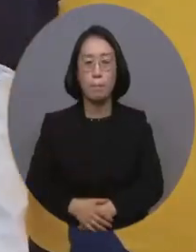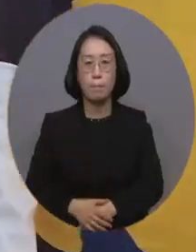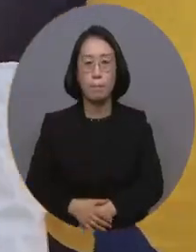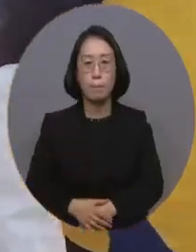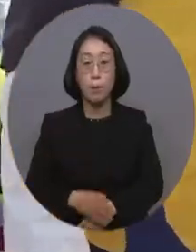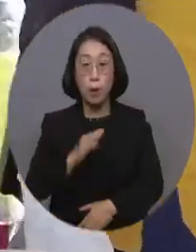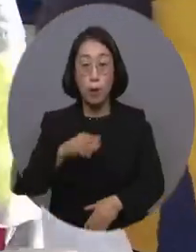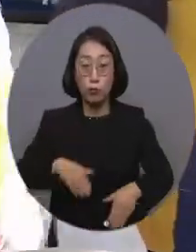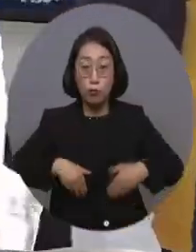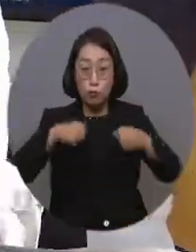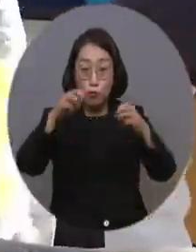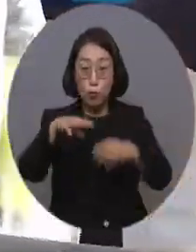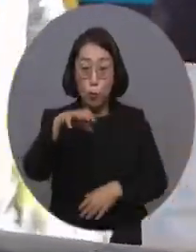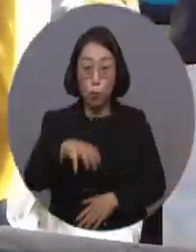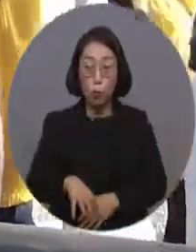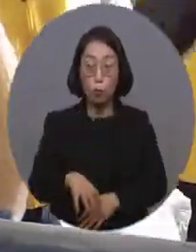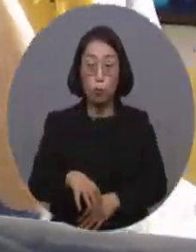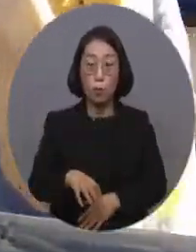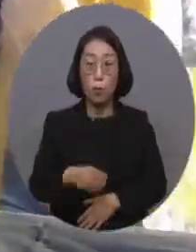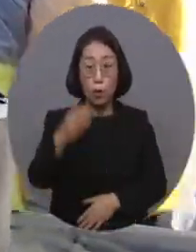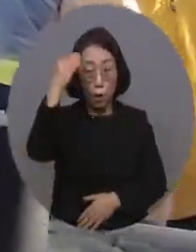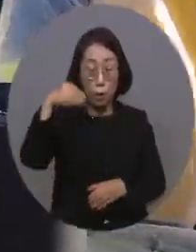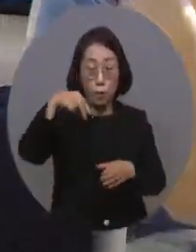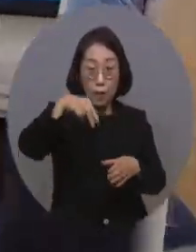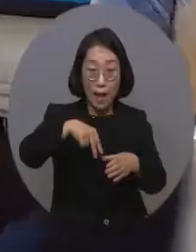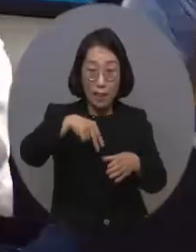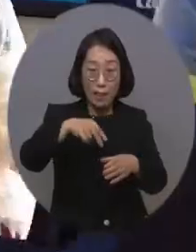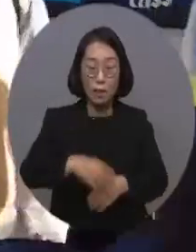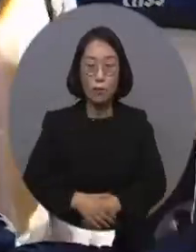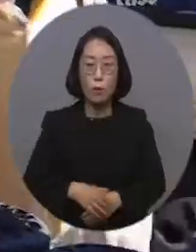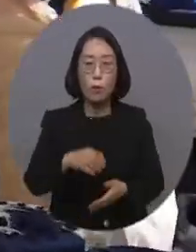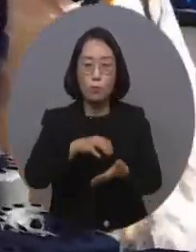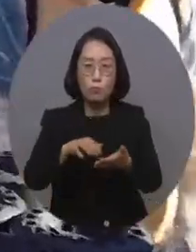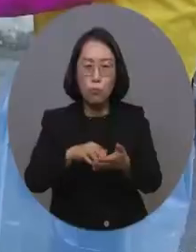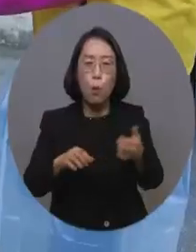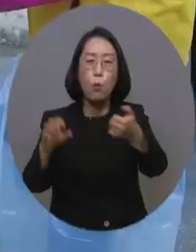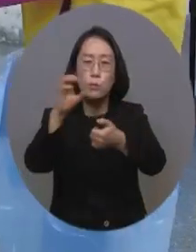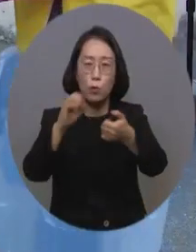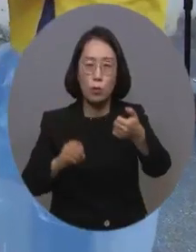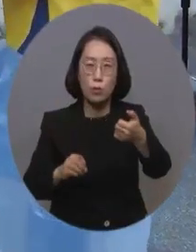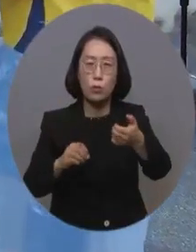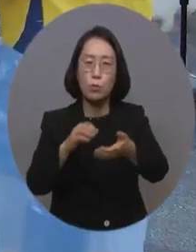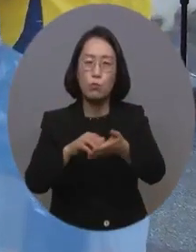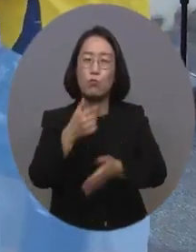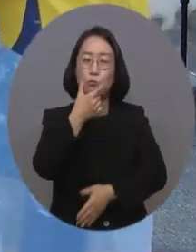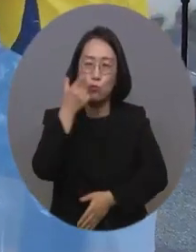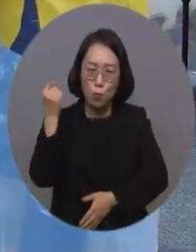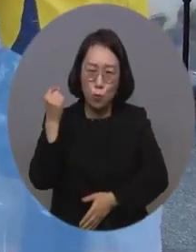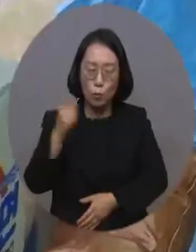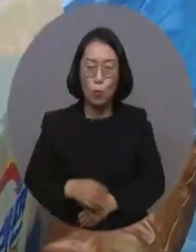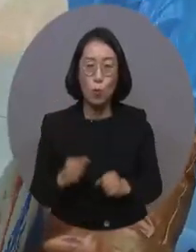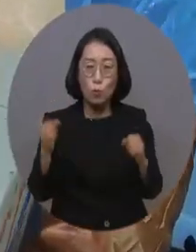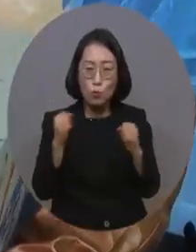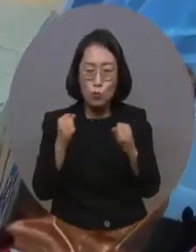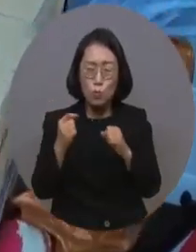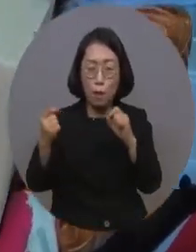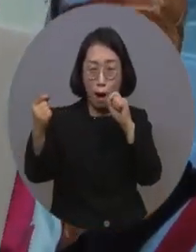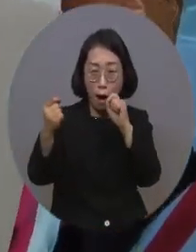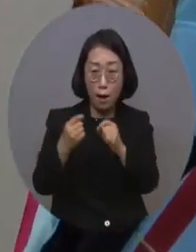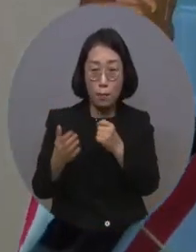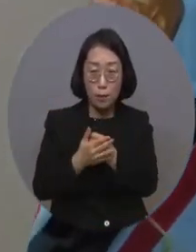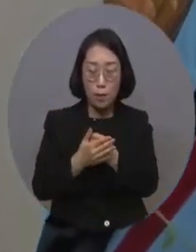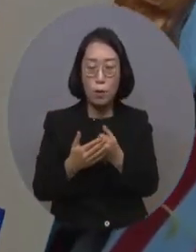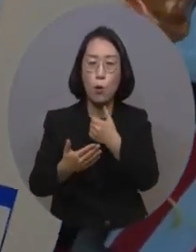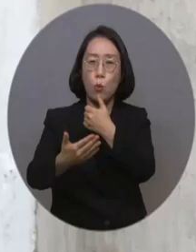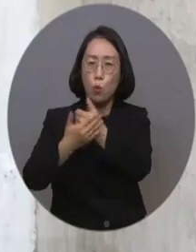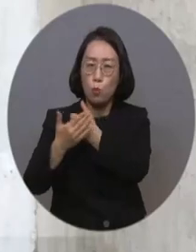올해 춘천시에 모금된 연탄은 목표치 40만 장 대비 50%대에 그치는 데다 추운 겨울이 다가온 지금 시점에는 많은 이들의